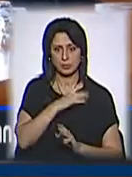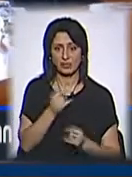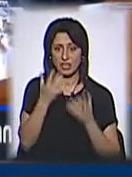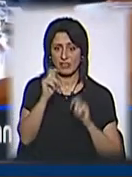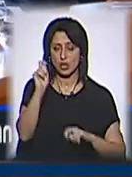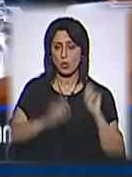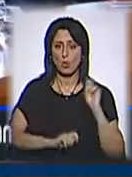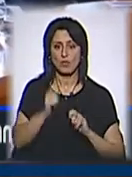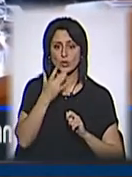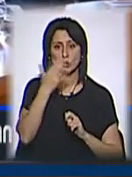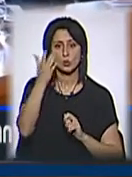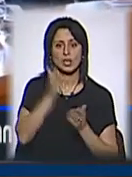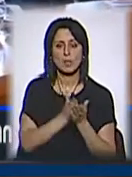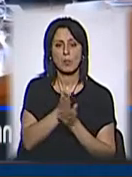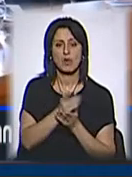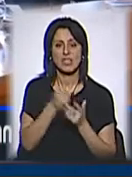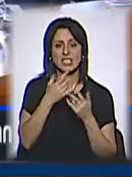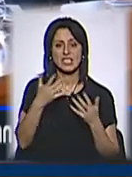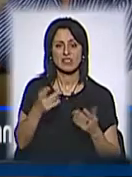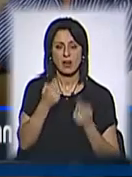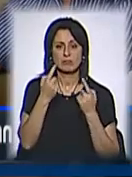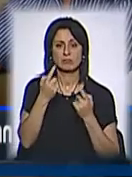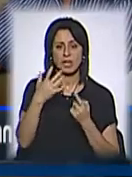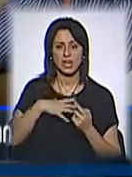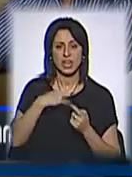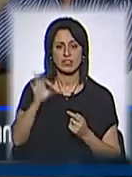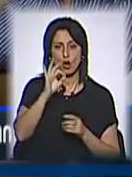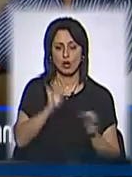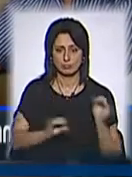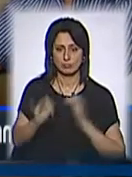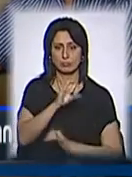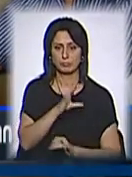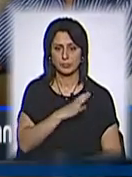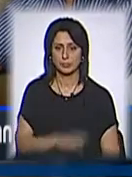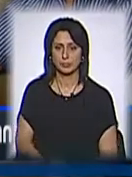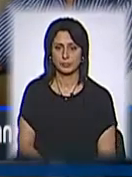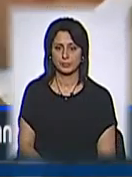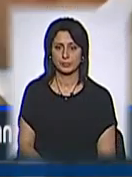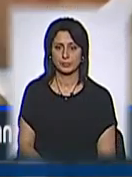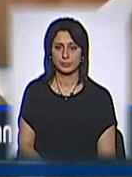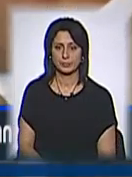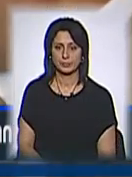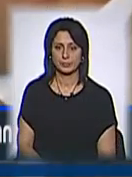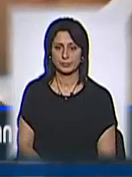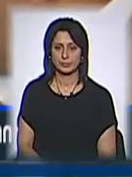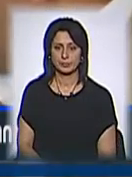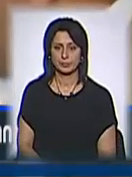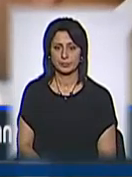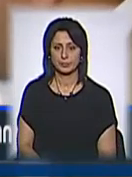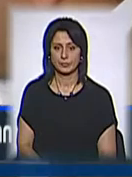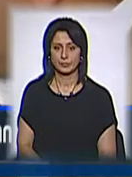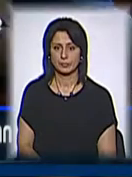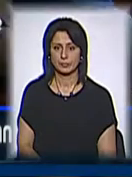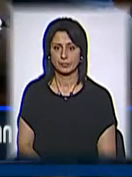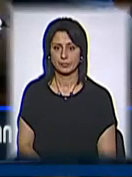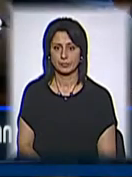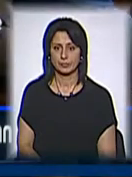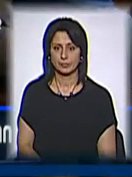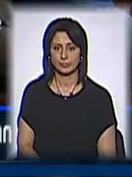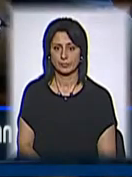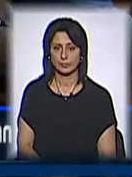დღევანდელ კონფერენციაზე უცხოეთში მოღვაწე სხვა გამოჩენილი ქართველების შესახებაც ისაუბრეს. Და აღსინებული რომ მოსამართლე იყო მისი